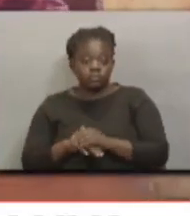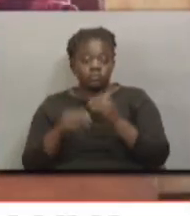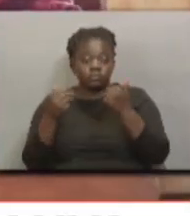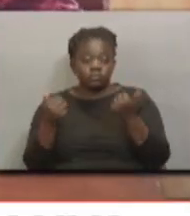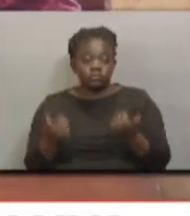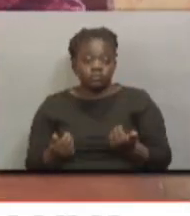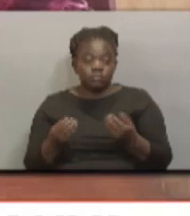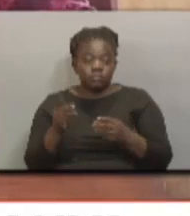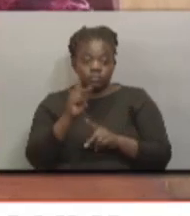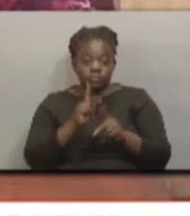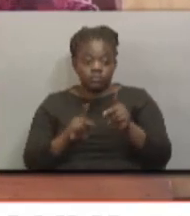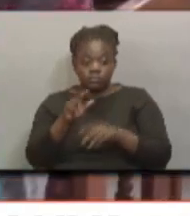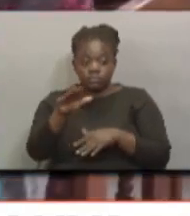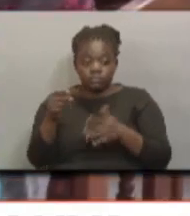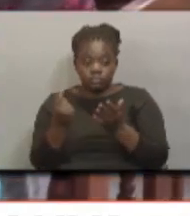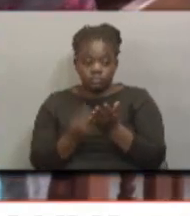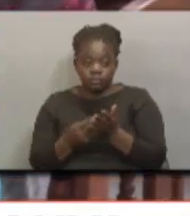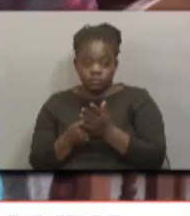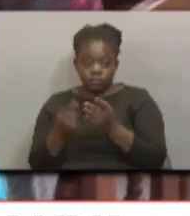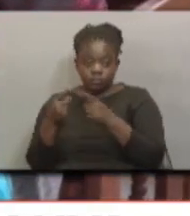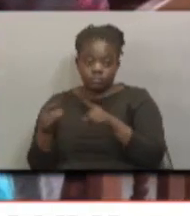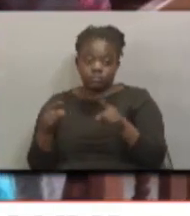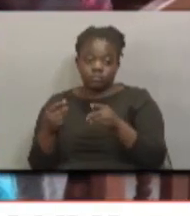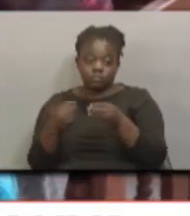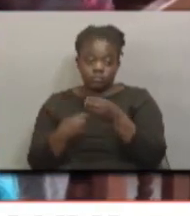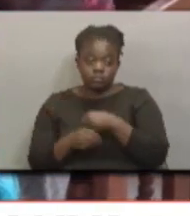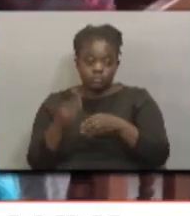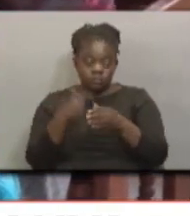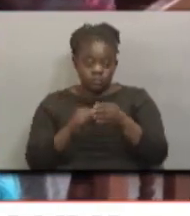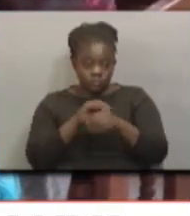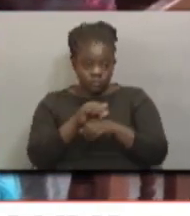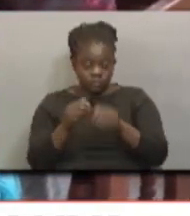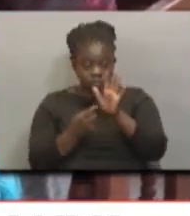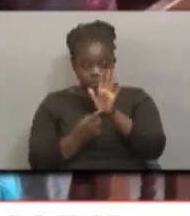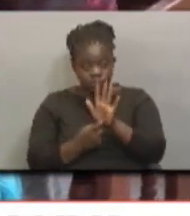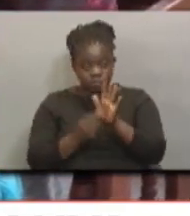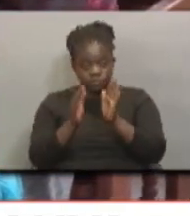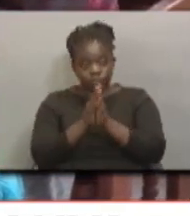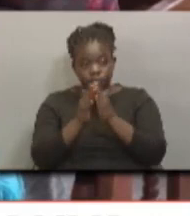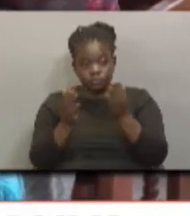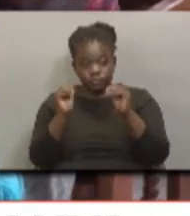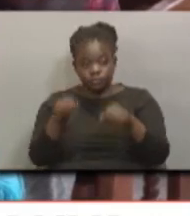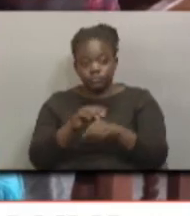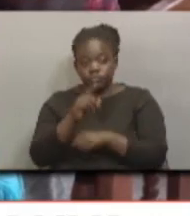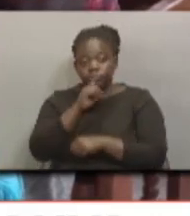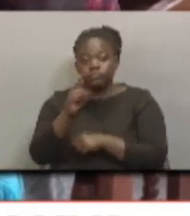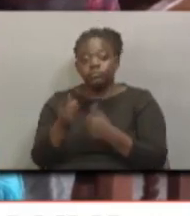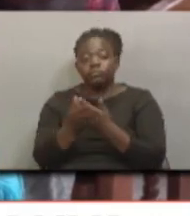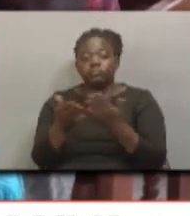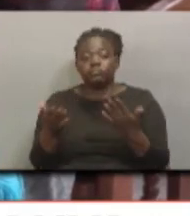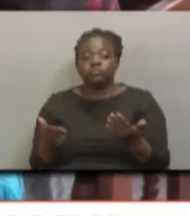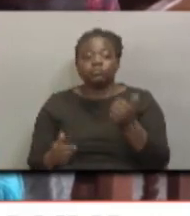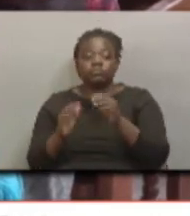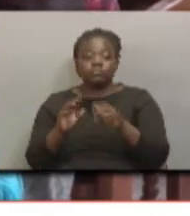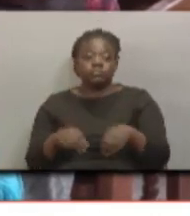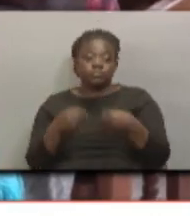balina bakasitoma mu bitundu by'eggwanga eby'enjawulo ababagulako bye bakola naddala ebitabo, era balina obusobozi obukola ku woda yonna